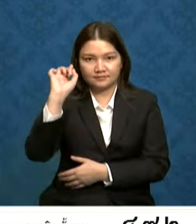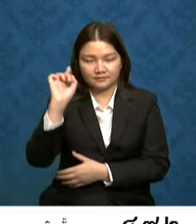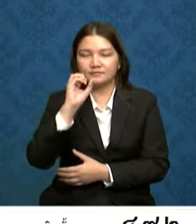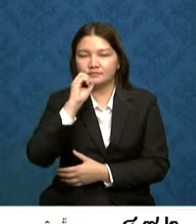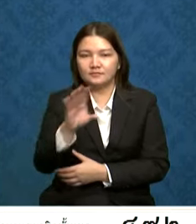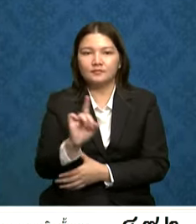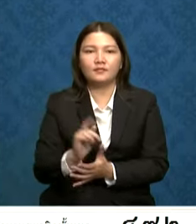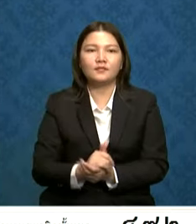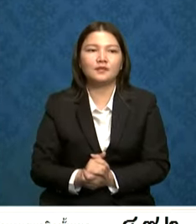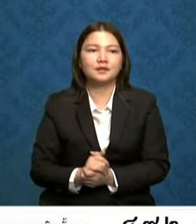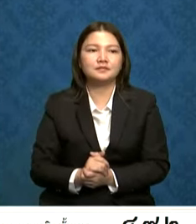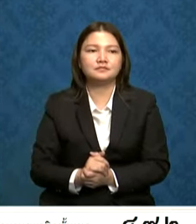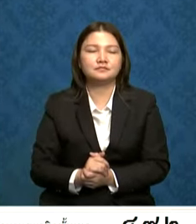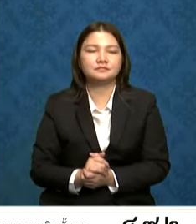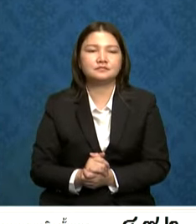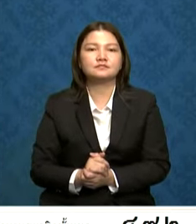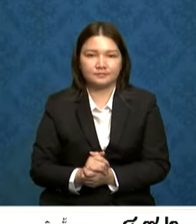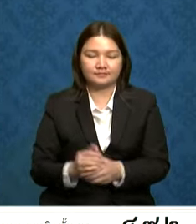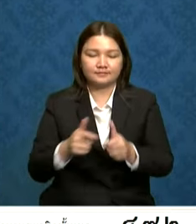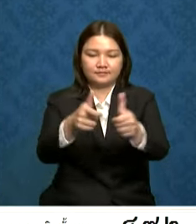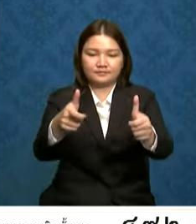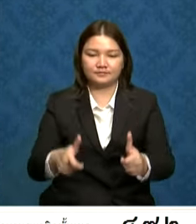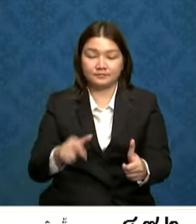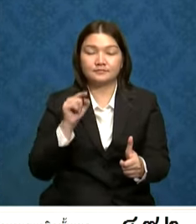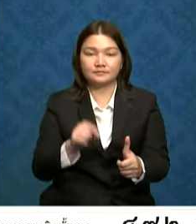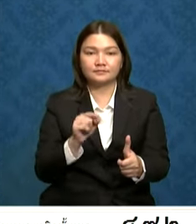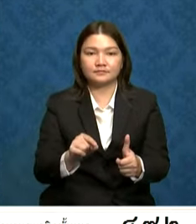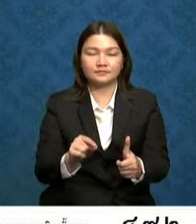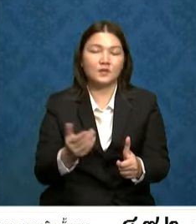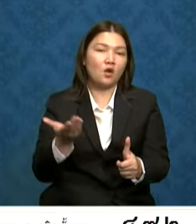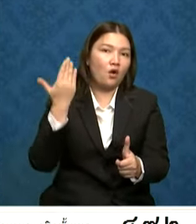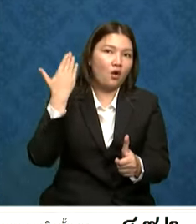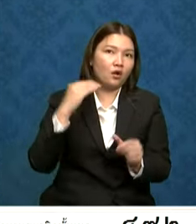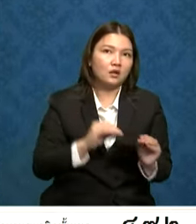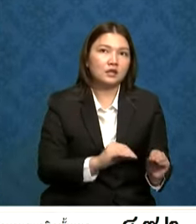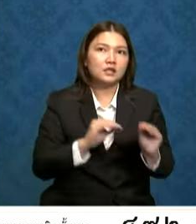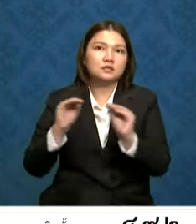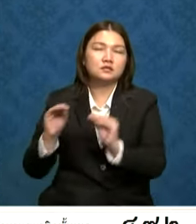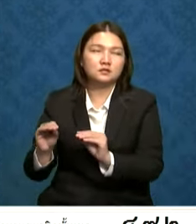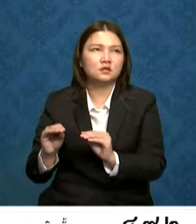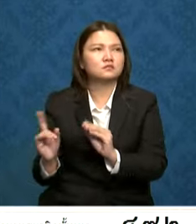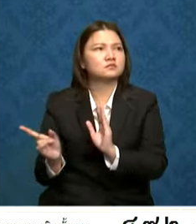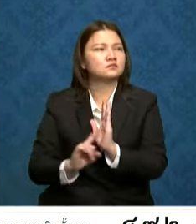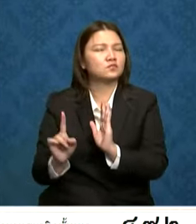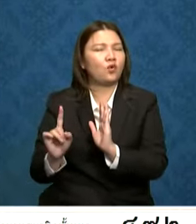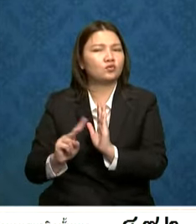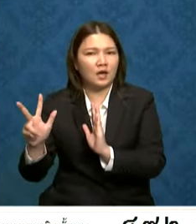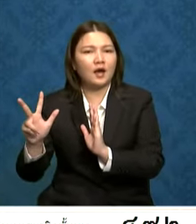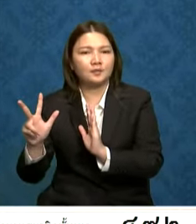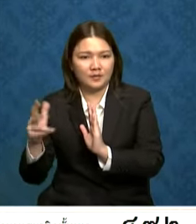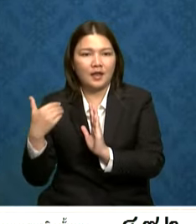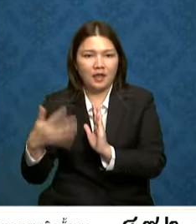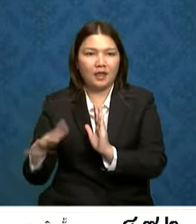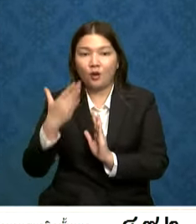น้ำต่อที่ประชุมว่ารายงานนี้ได้ขอเลื่อนการพินามา 2หรือ 3ครั้งเพื่อ